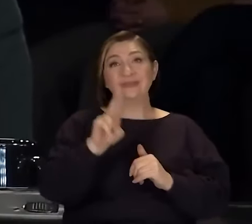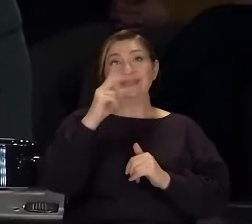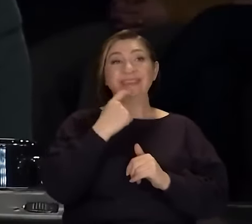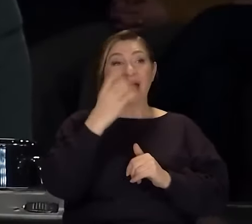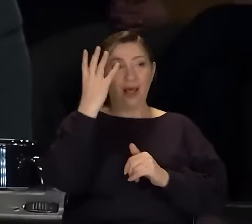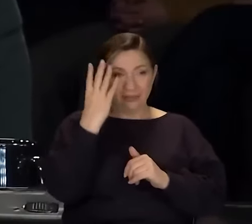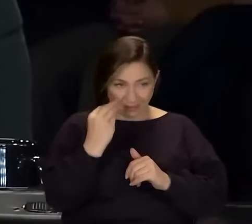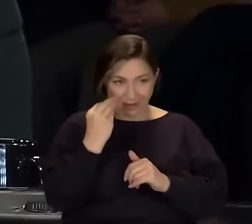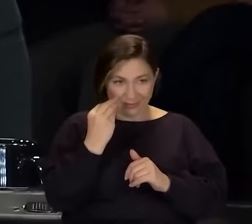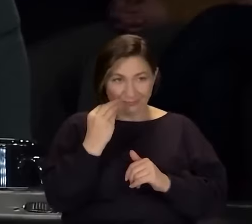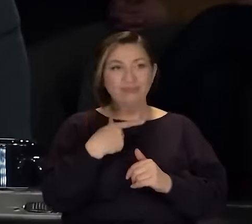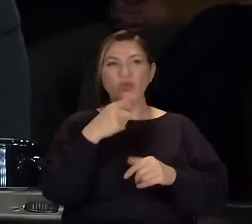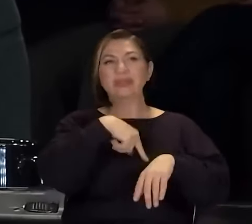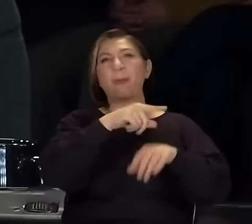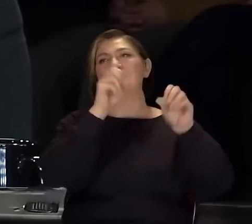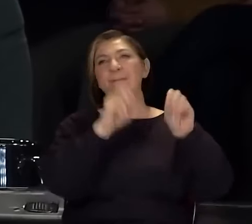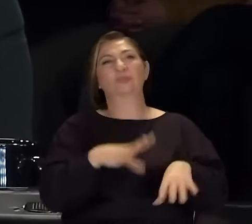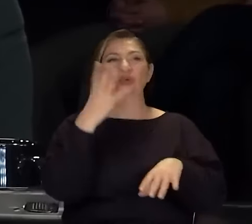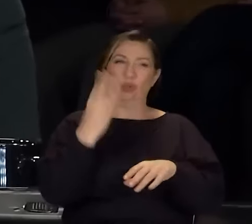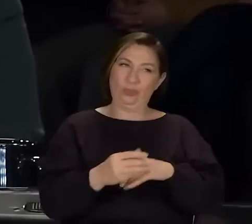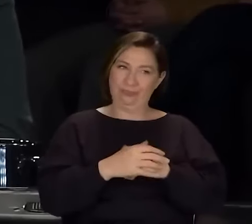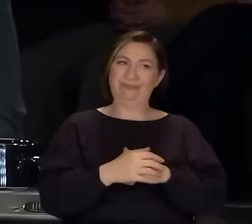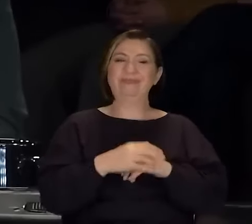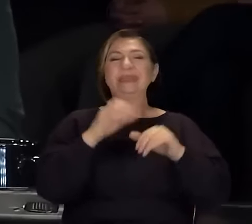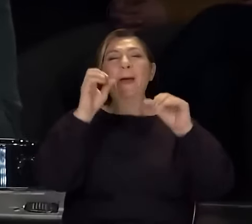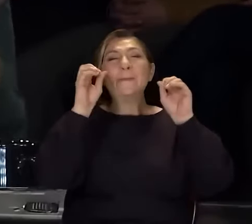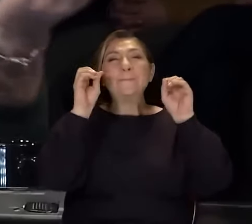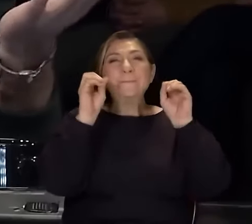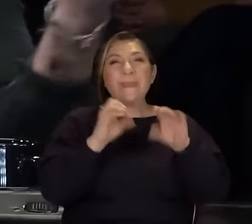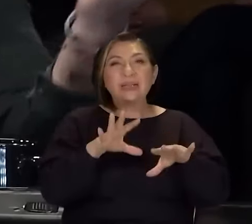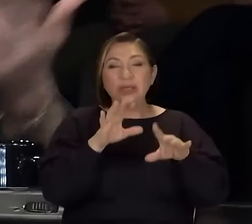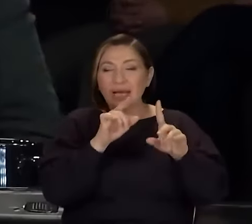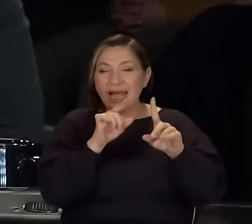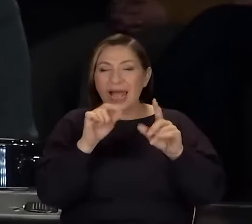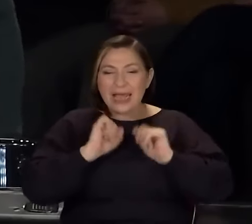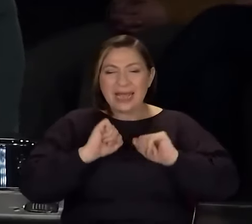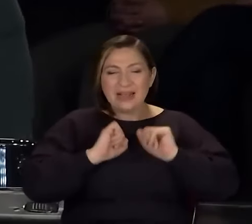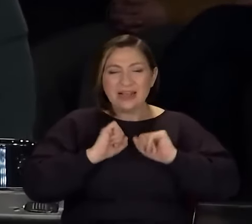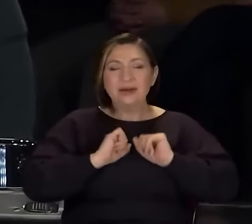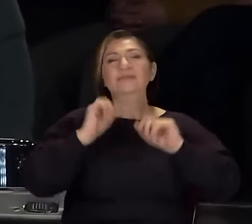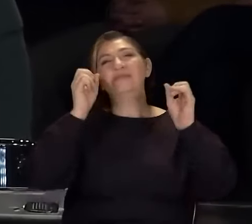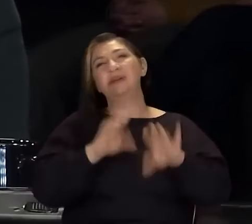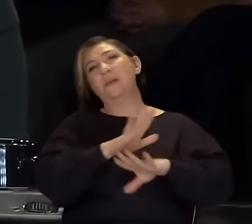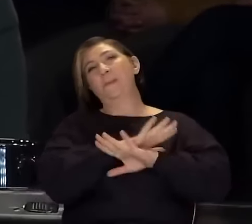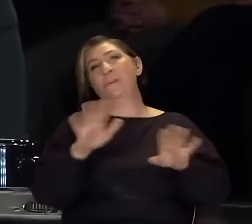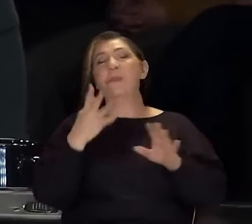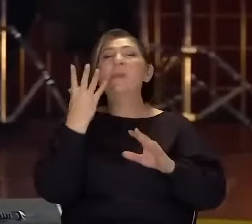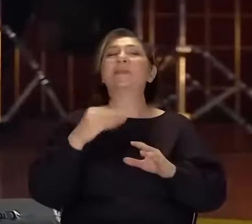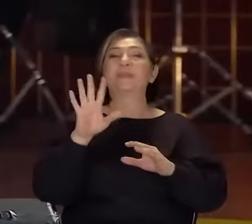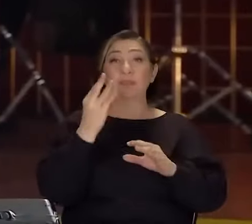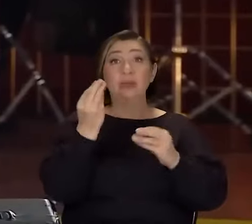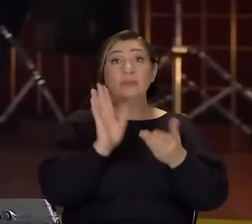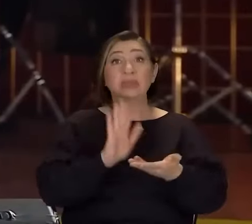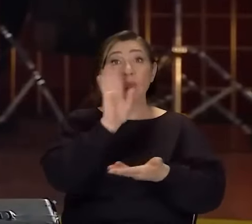yaşında anladılar. Ben de işte o sırada bırakmış oldum. Yani bırakacak duruma artık hale geldim. Sonra Ama demek Allah'tan... ki